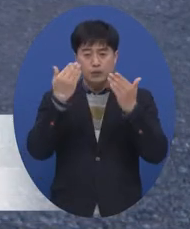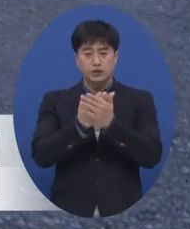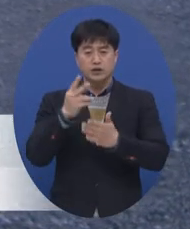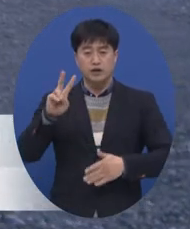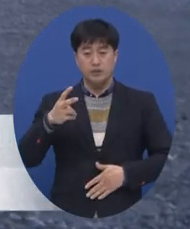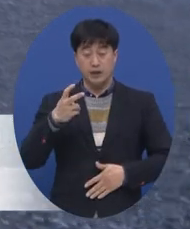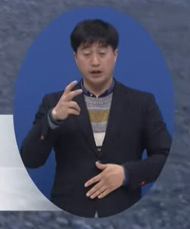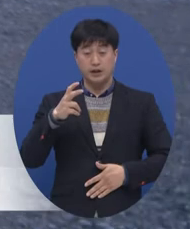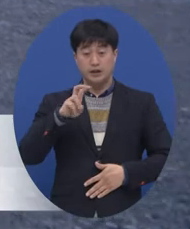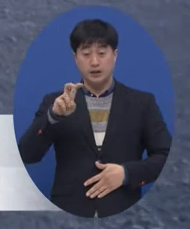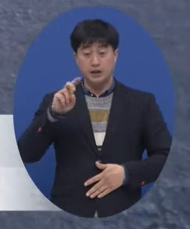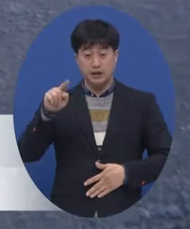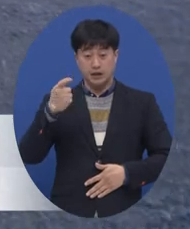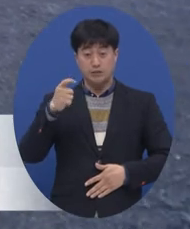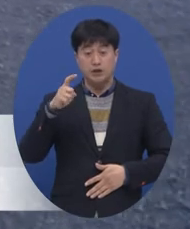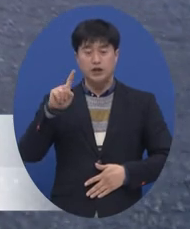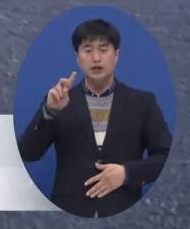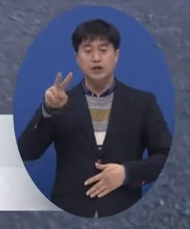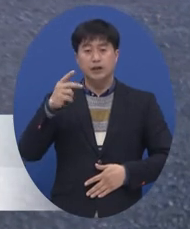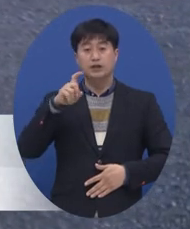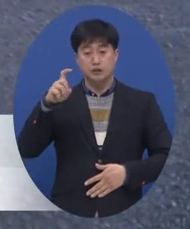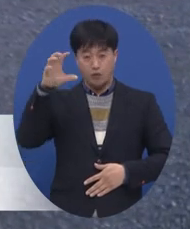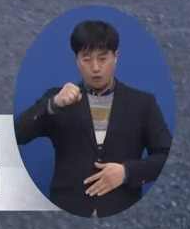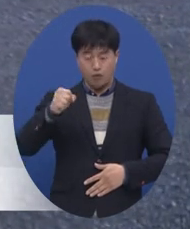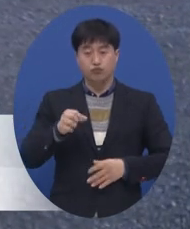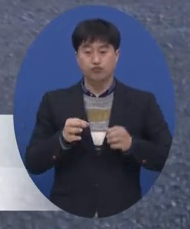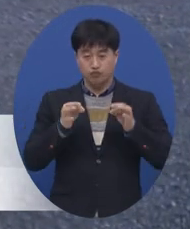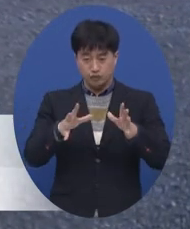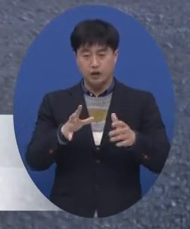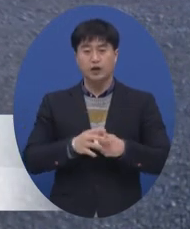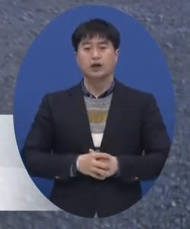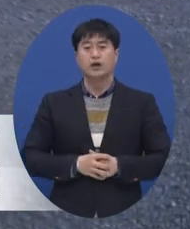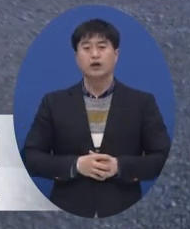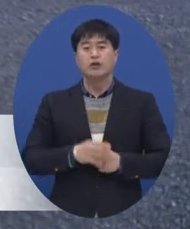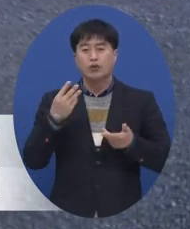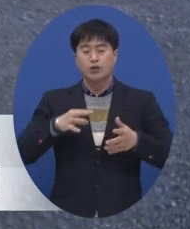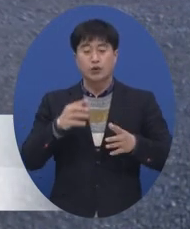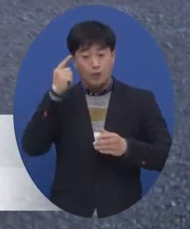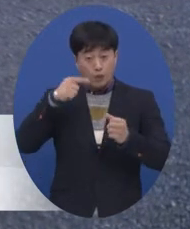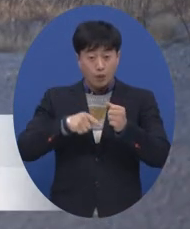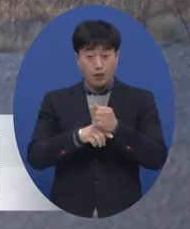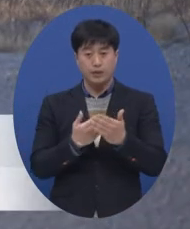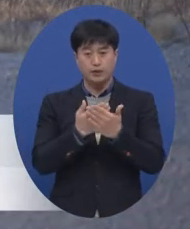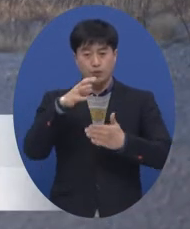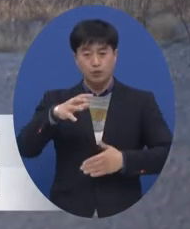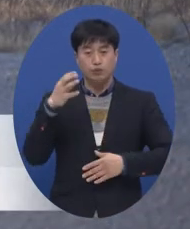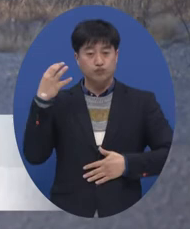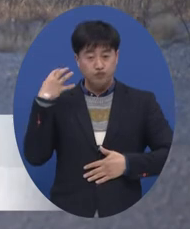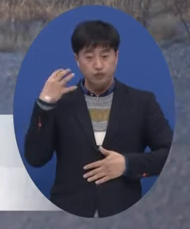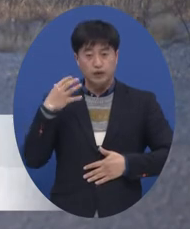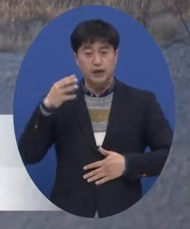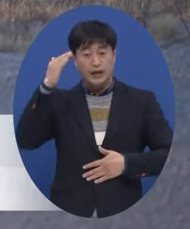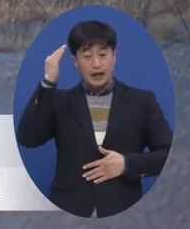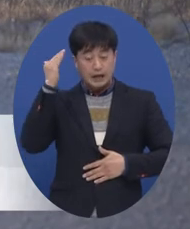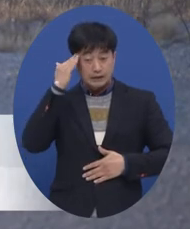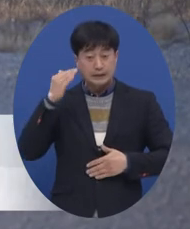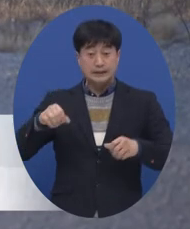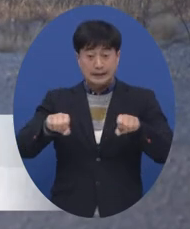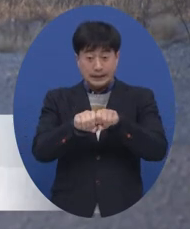210억 원의 사업비가 투입되는 수소 추출 시설 구축 사업으로 경기도 경제과학진흥원이 주관하고